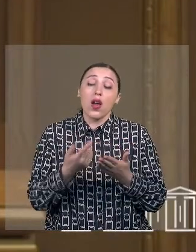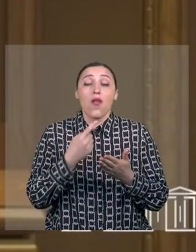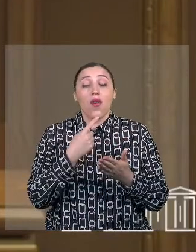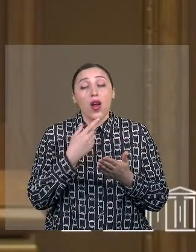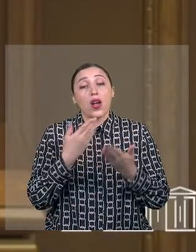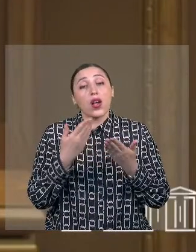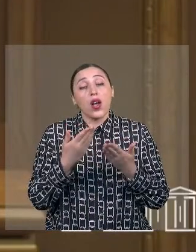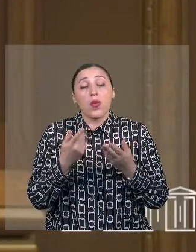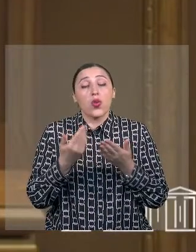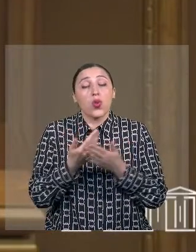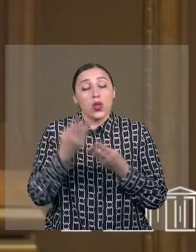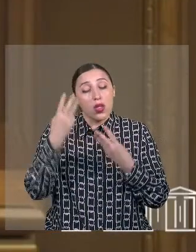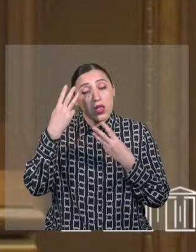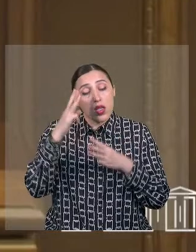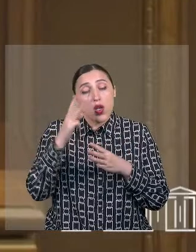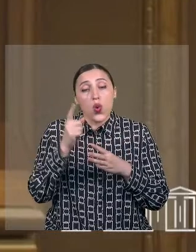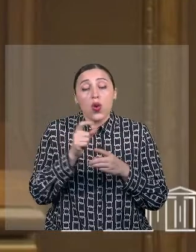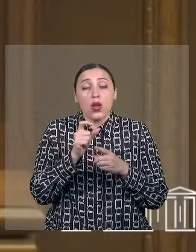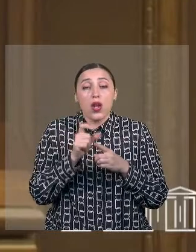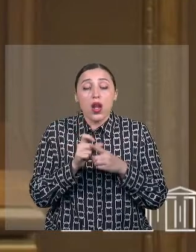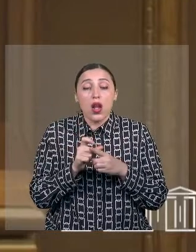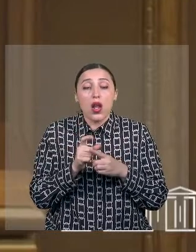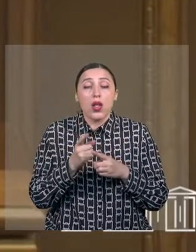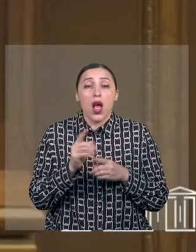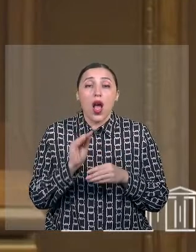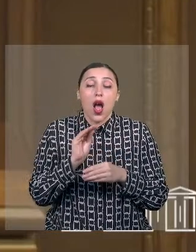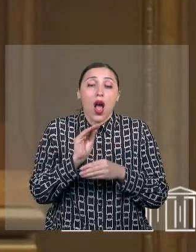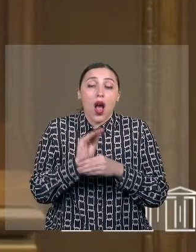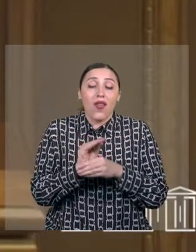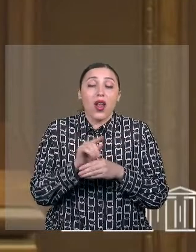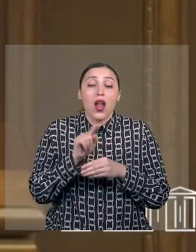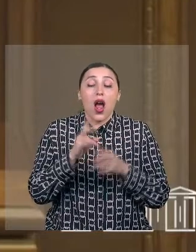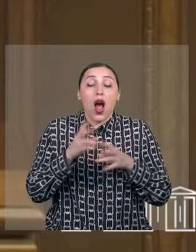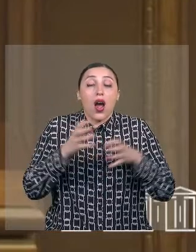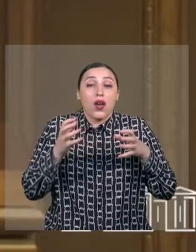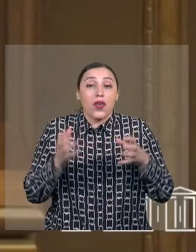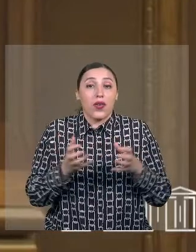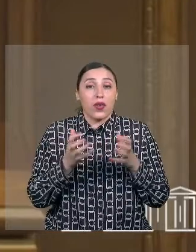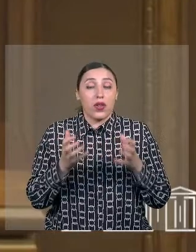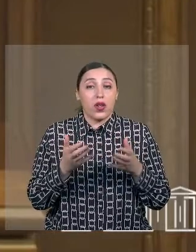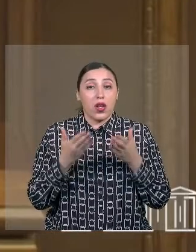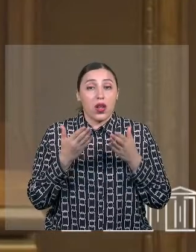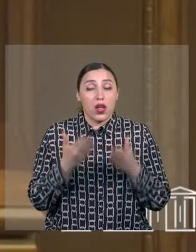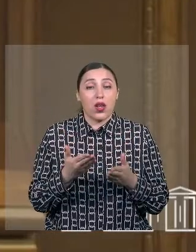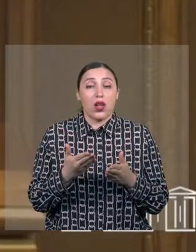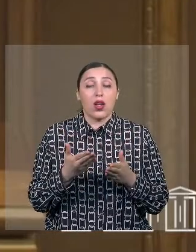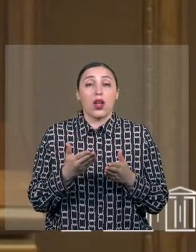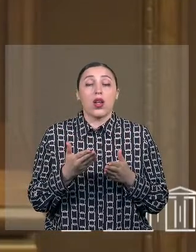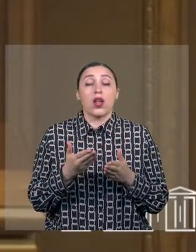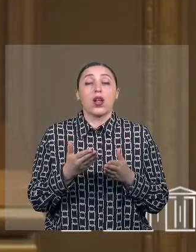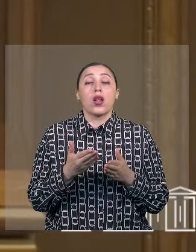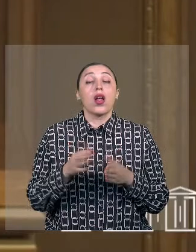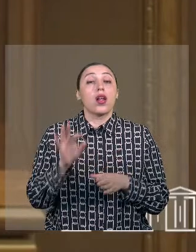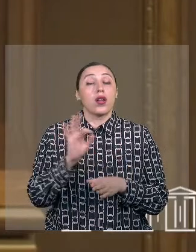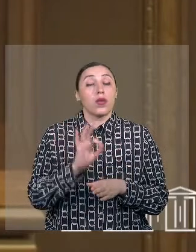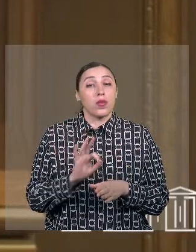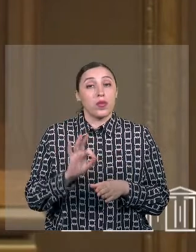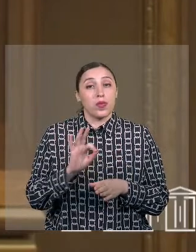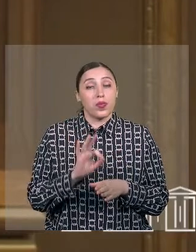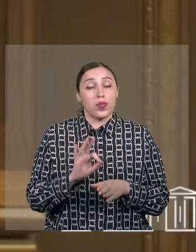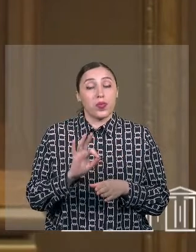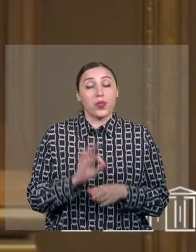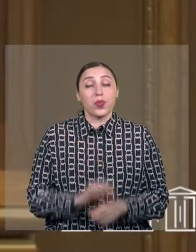պետք է նոր կոմպոնենտներ ավելացնել այդ անվտանգային ընդհանուր ճարտարապետությանը,